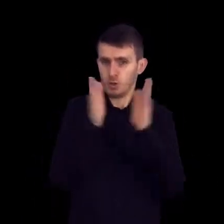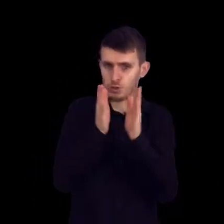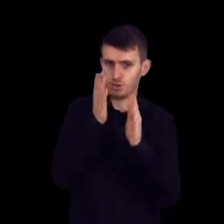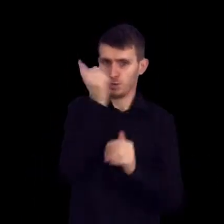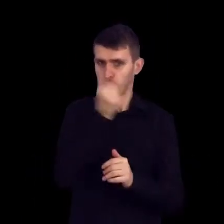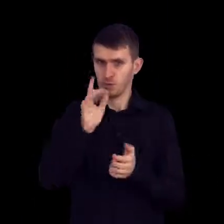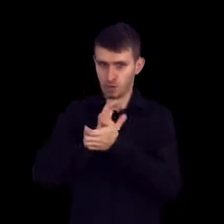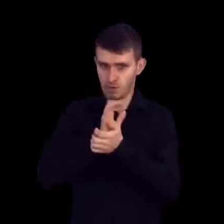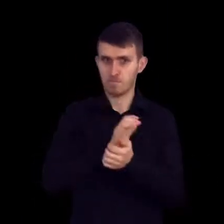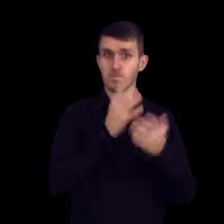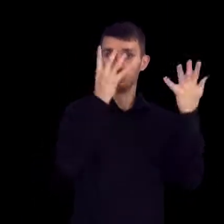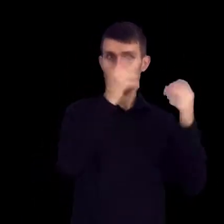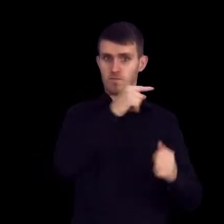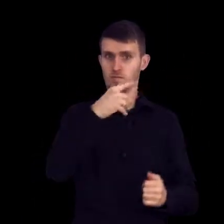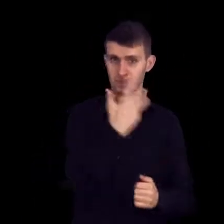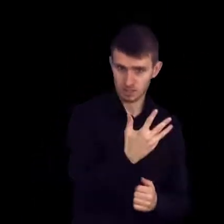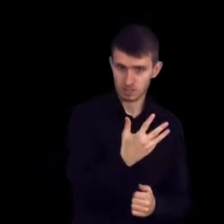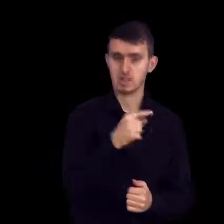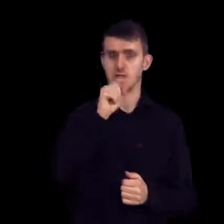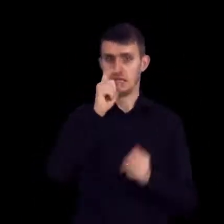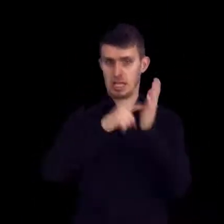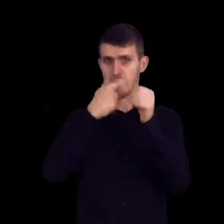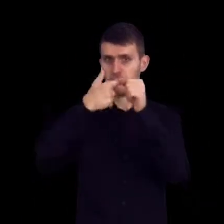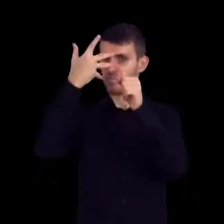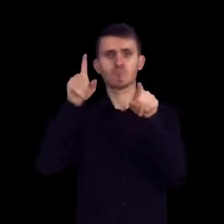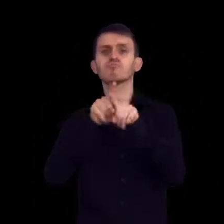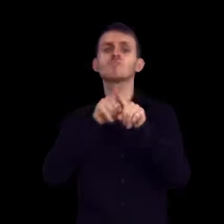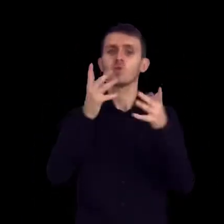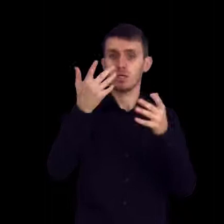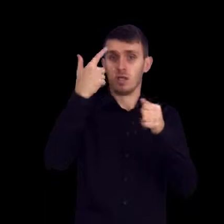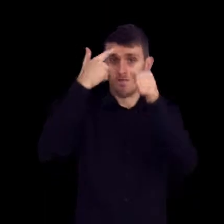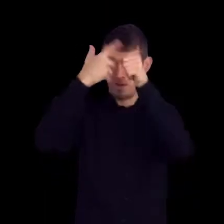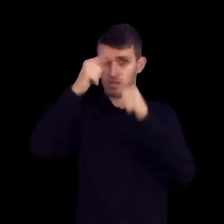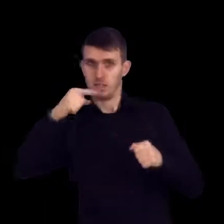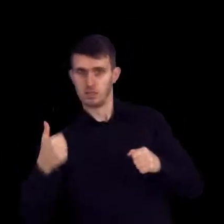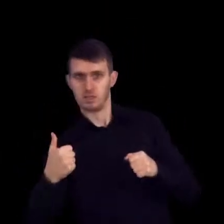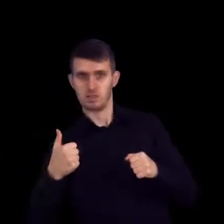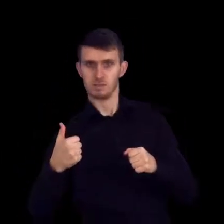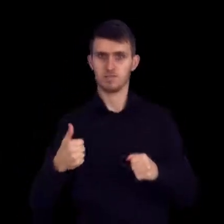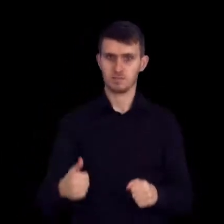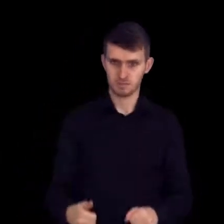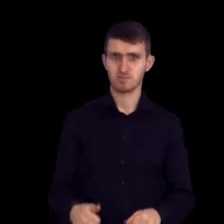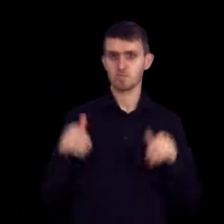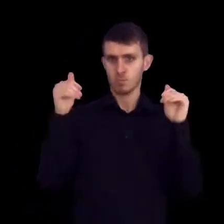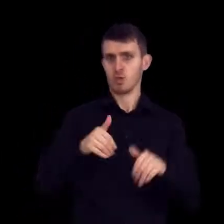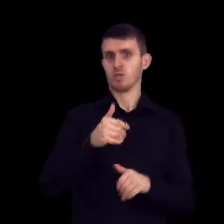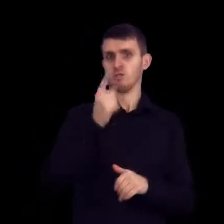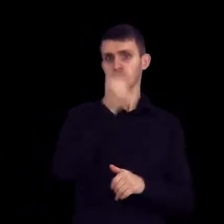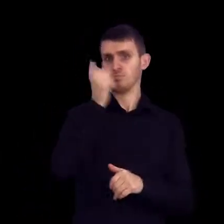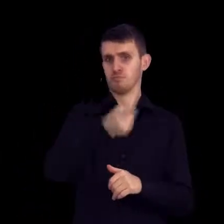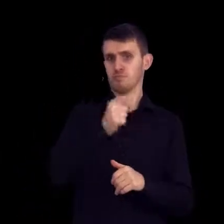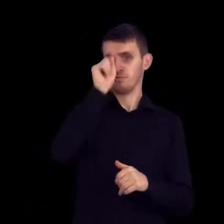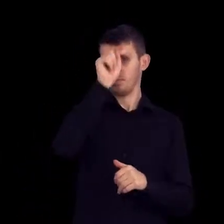zanim to pomnożymy uprościć my ten iloczyn to jest to samo co 95 razy 25 pierwszych